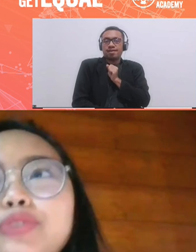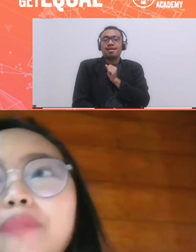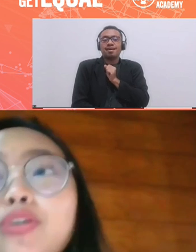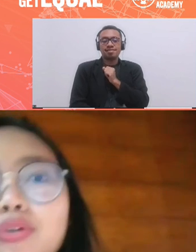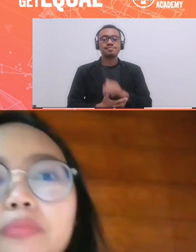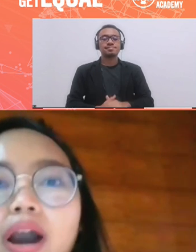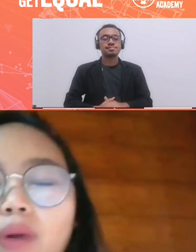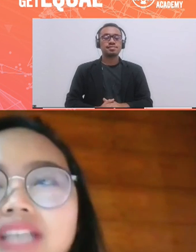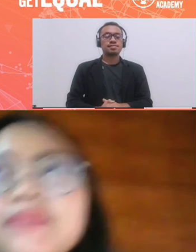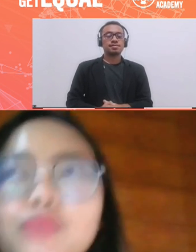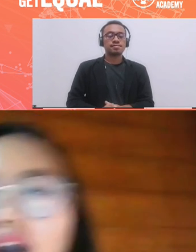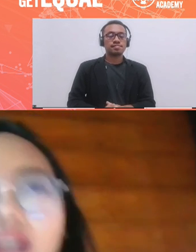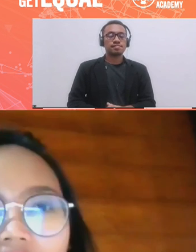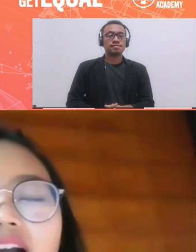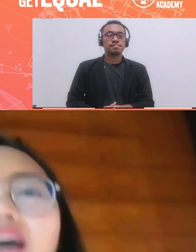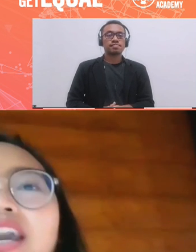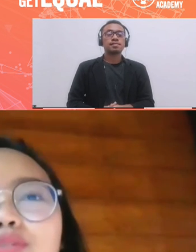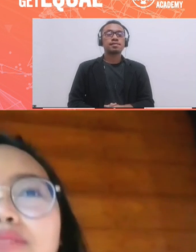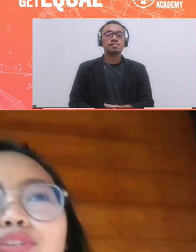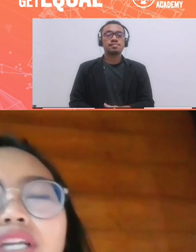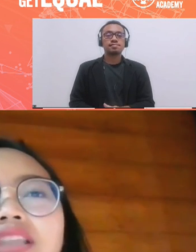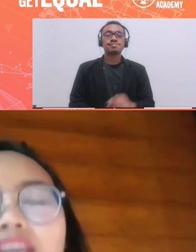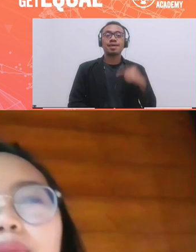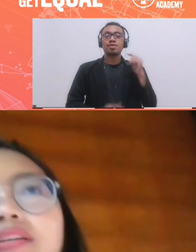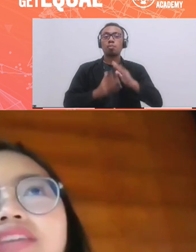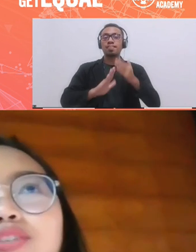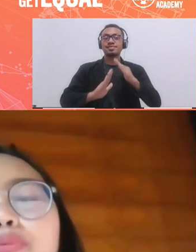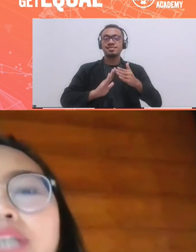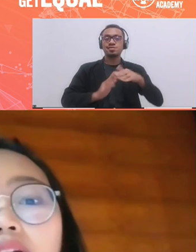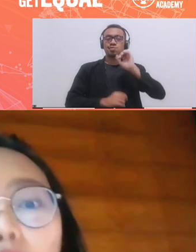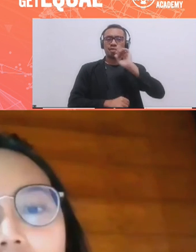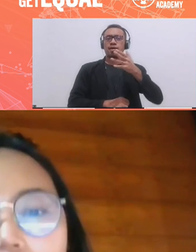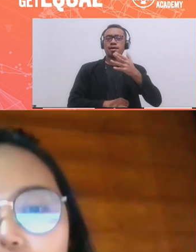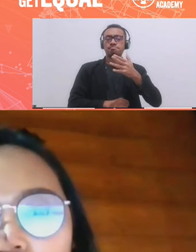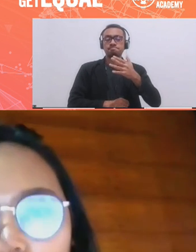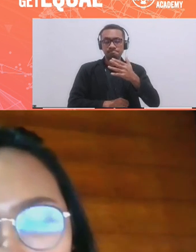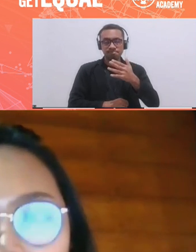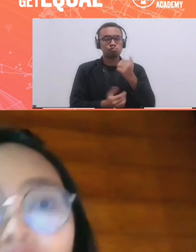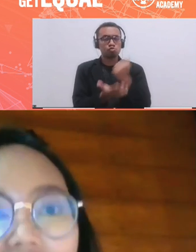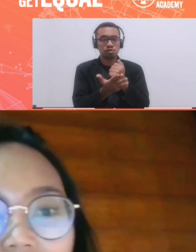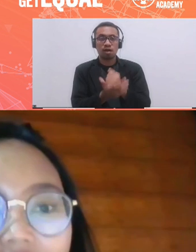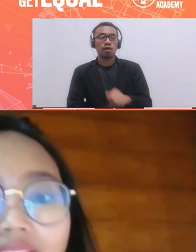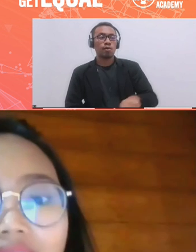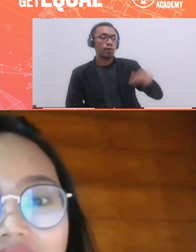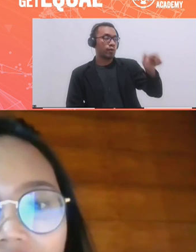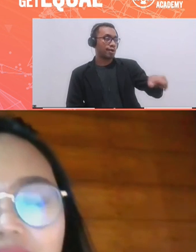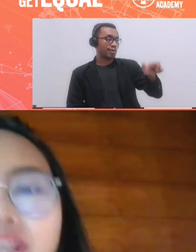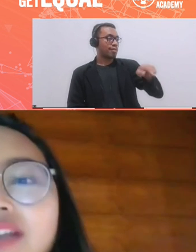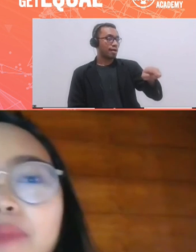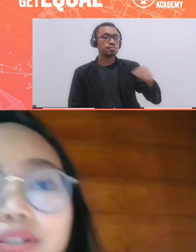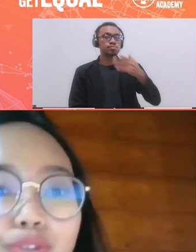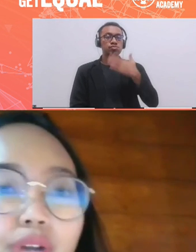kita punya moto bahwa semua orang itu sebetulnya setiap individu punya kekuatan untuk menghentikan